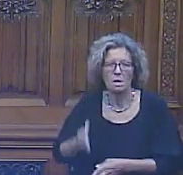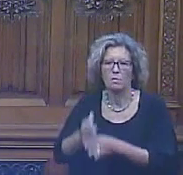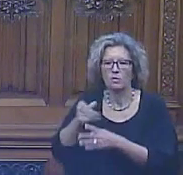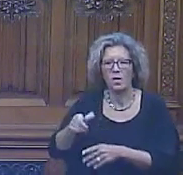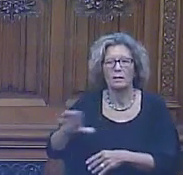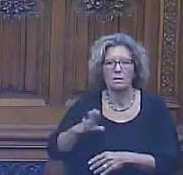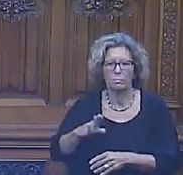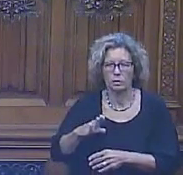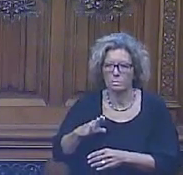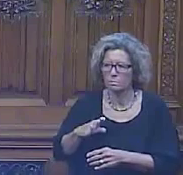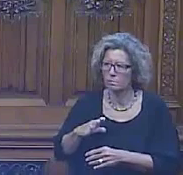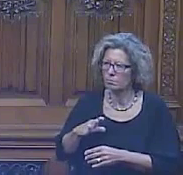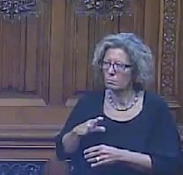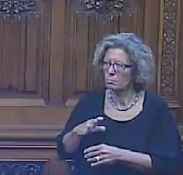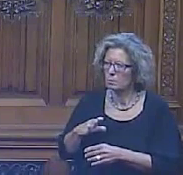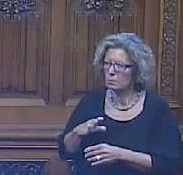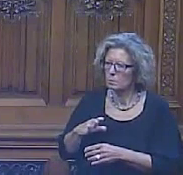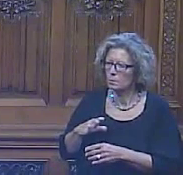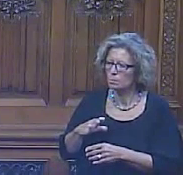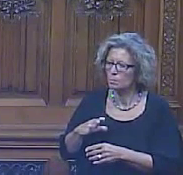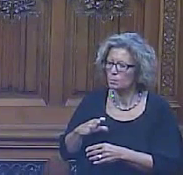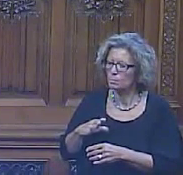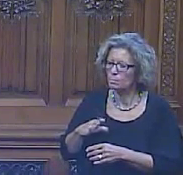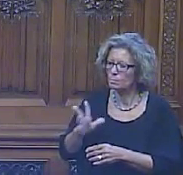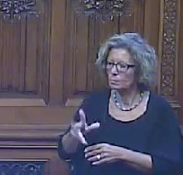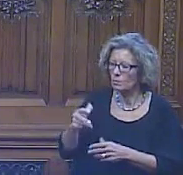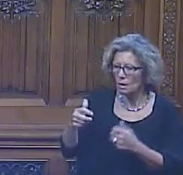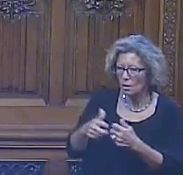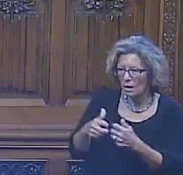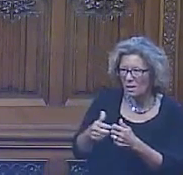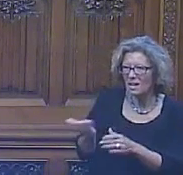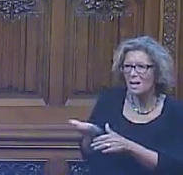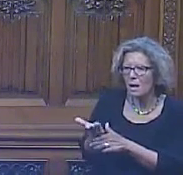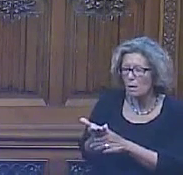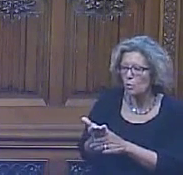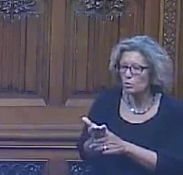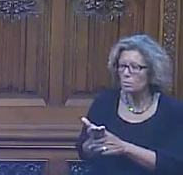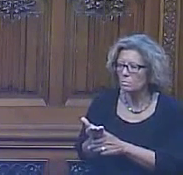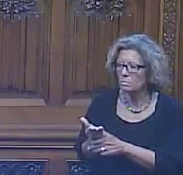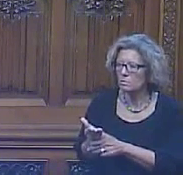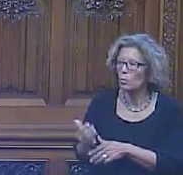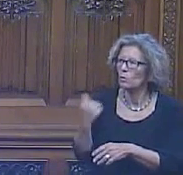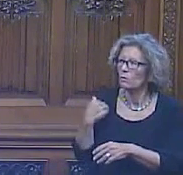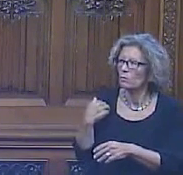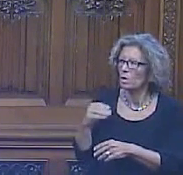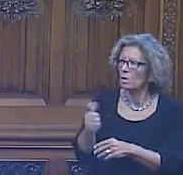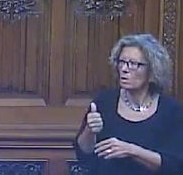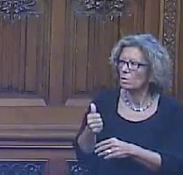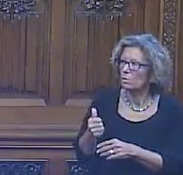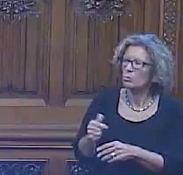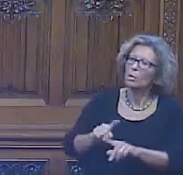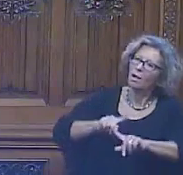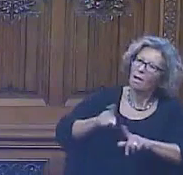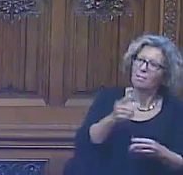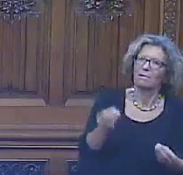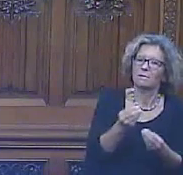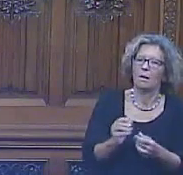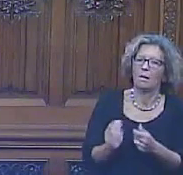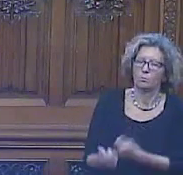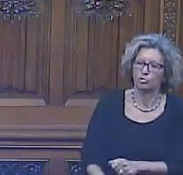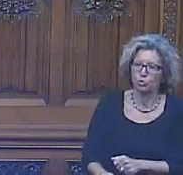sie gefährdet sind von Energiearmut. Und wir haben eine Reihe anderer Dinge beschlossen.